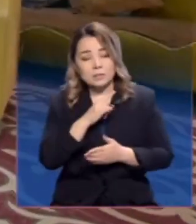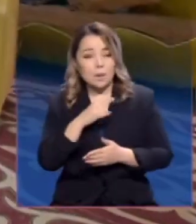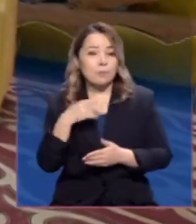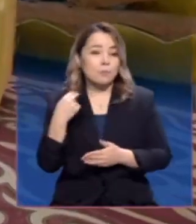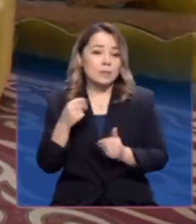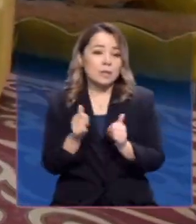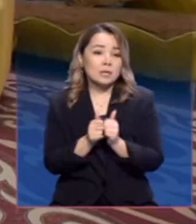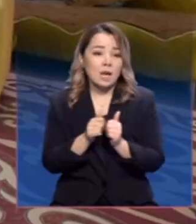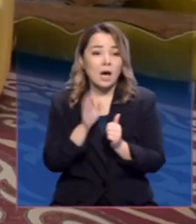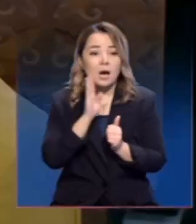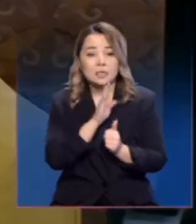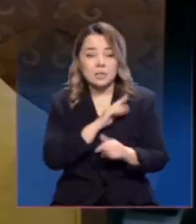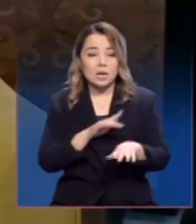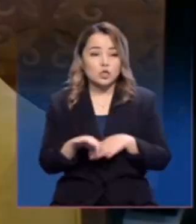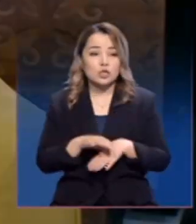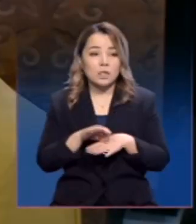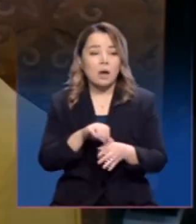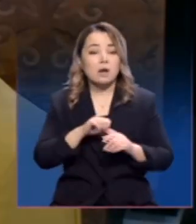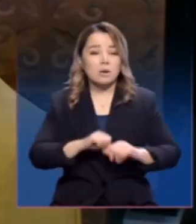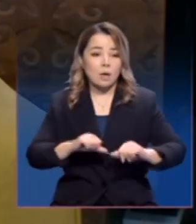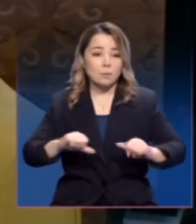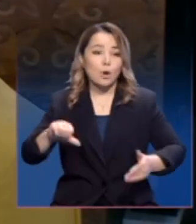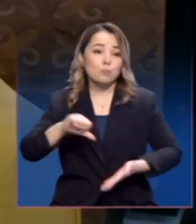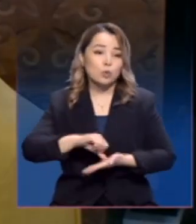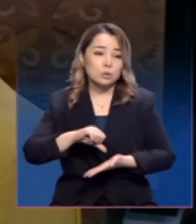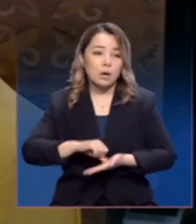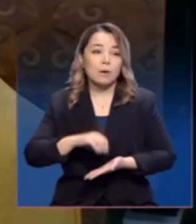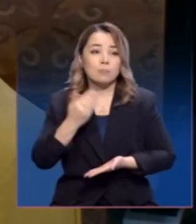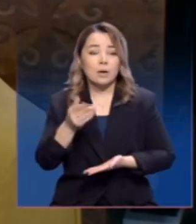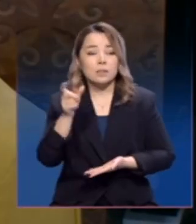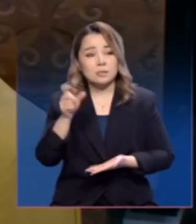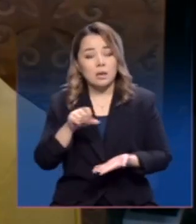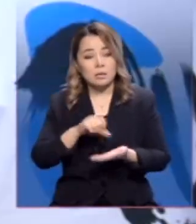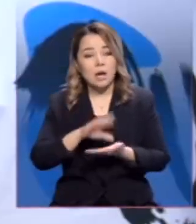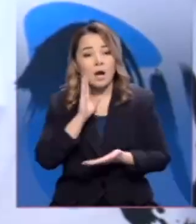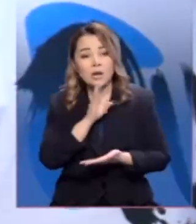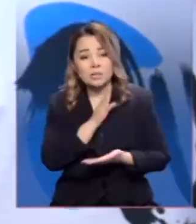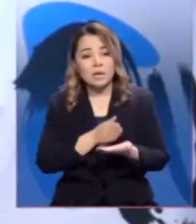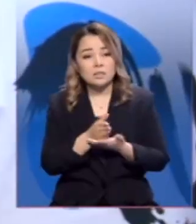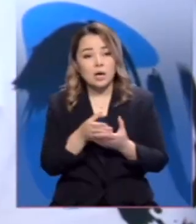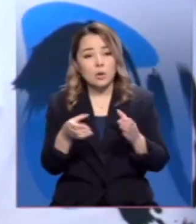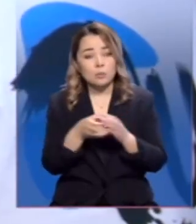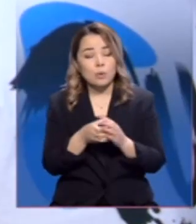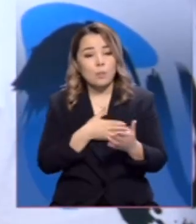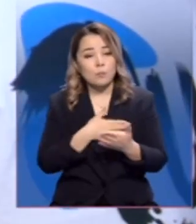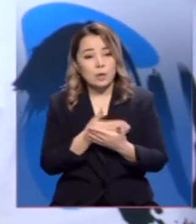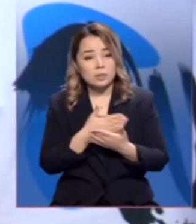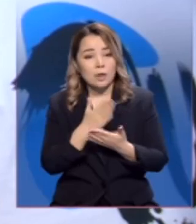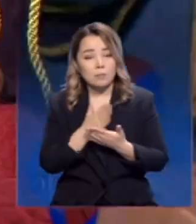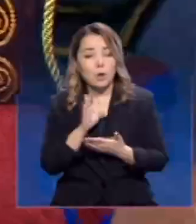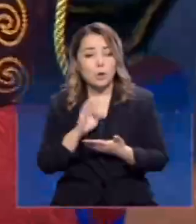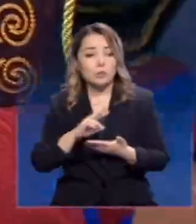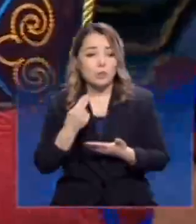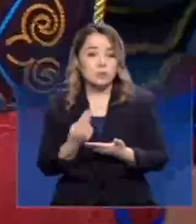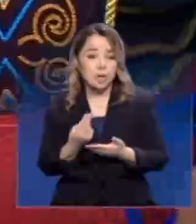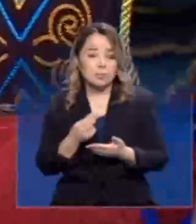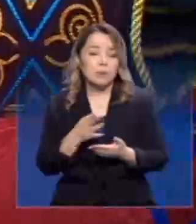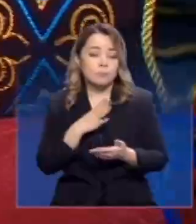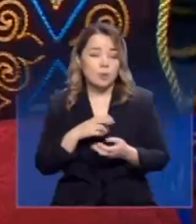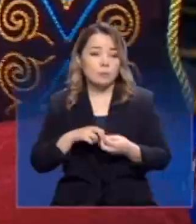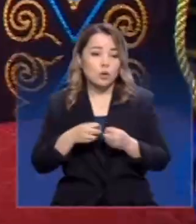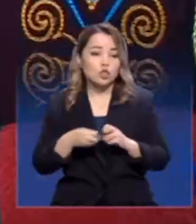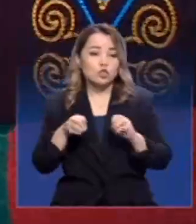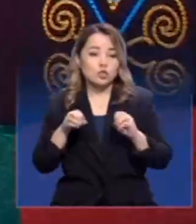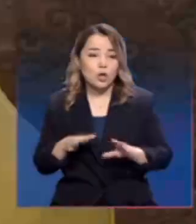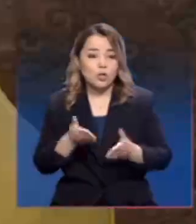президенті жанындағы әйелдер істері жөніндегі комиссия мүшесі болған Камал Әлпейісова әйелдер саясатқа көп араласса, әлеуметтік мәселелер жеңіл шешілуі